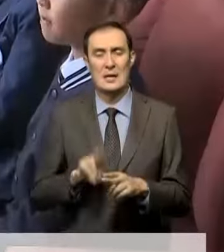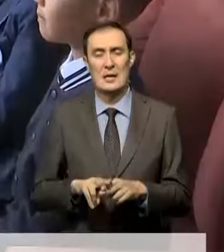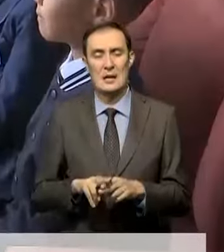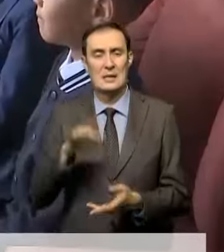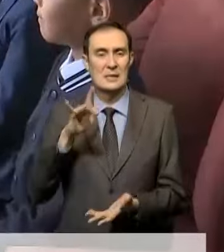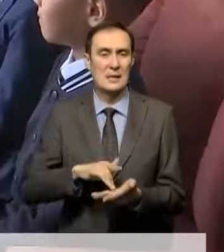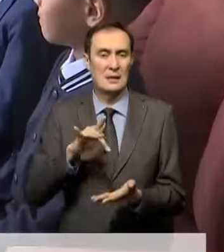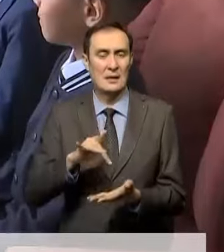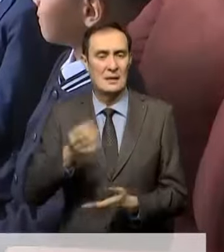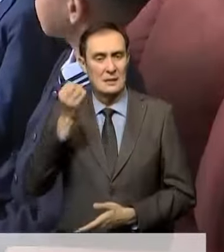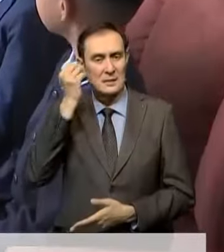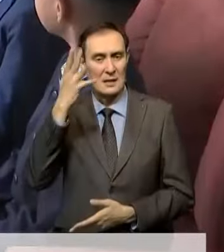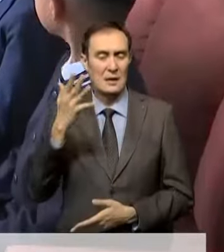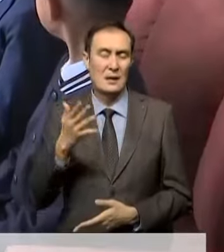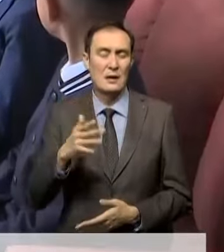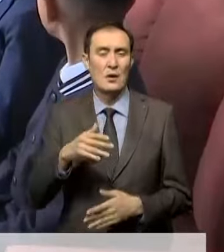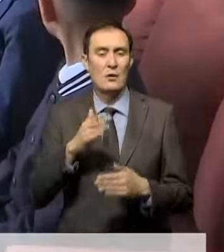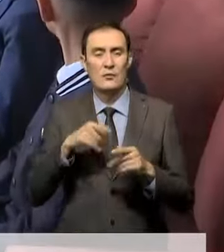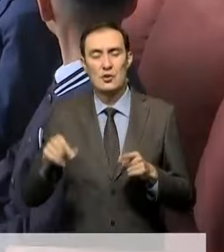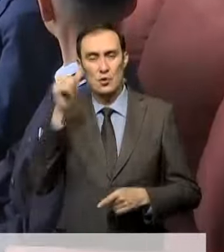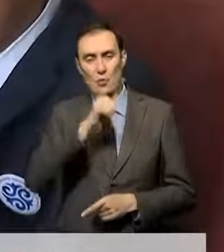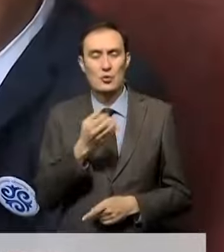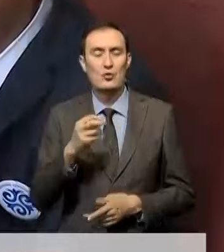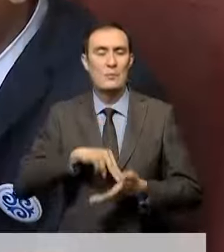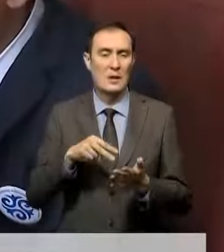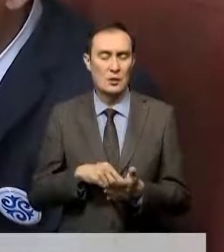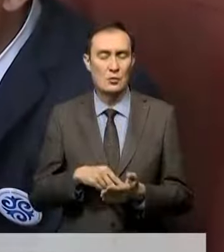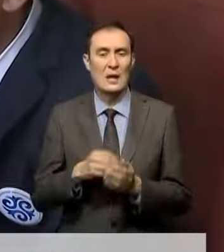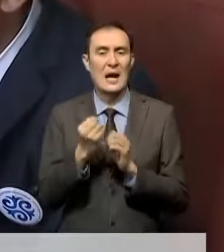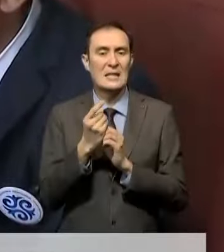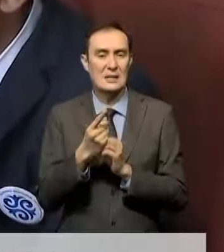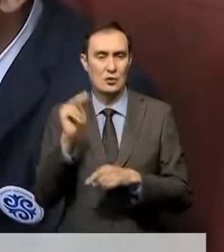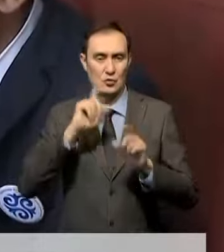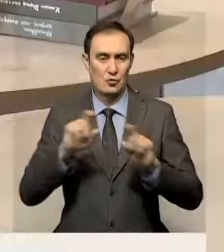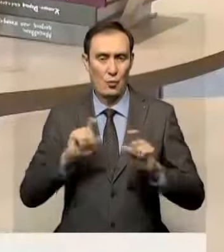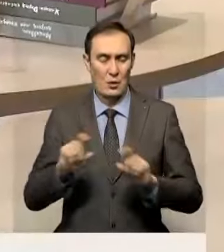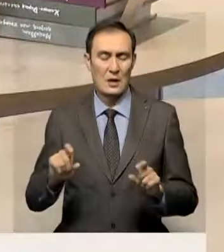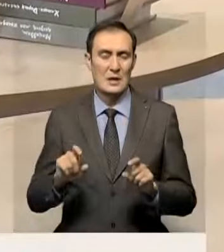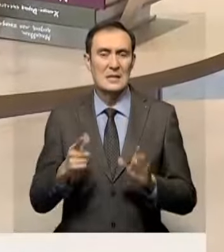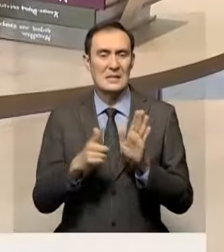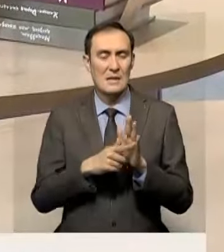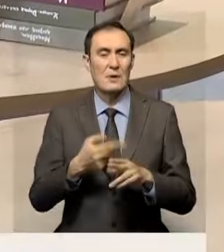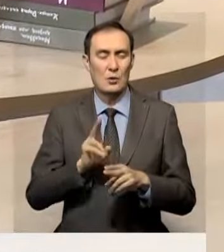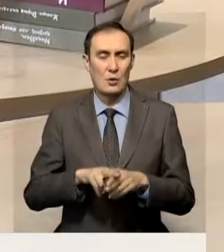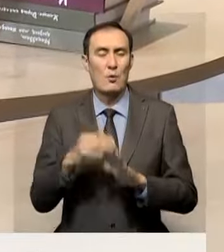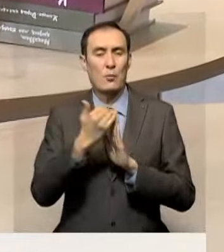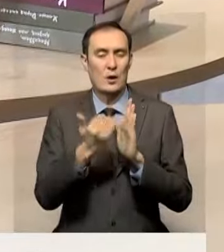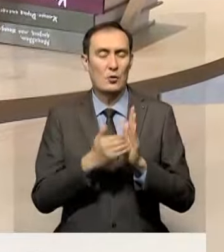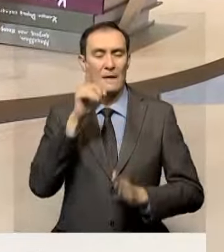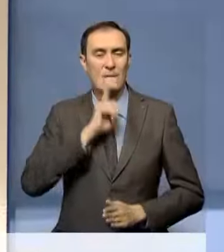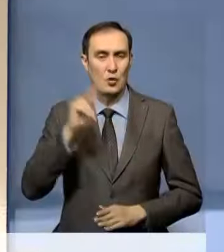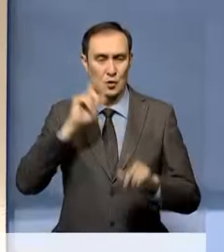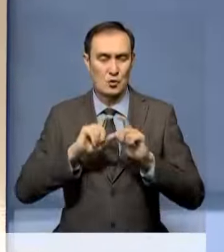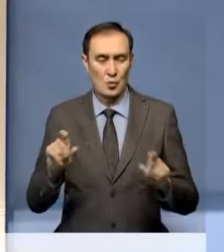очаг знания. До конца года в Акмолинской области планируют открыть 11 учебных заведений, 7 из которых по проекту